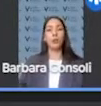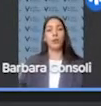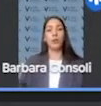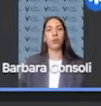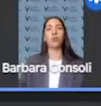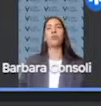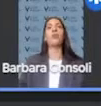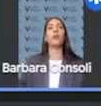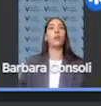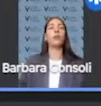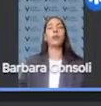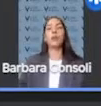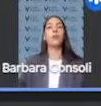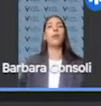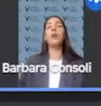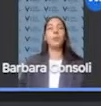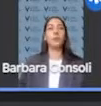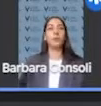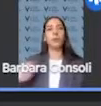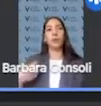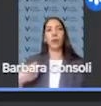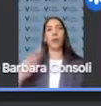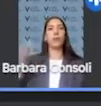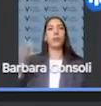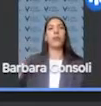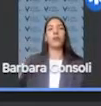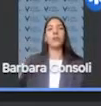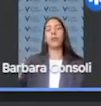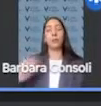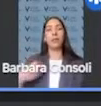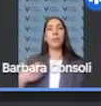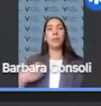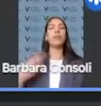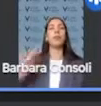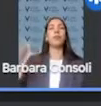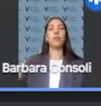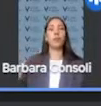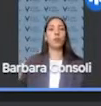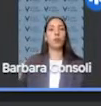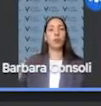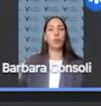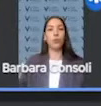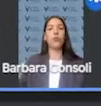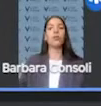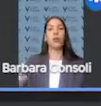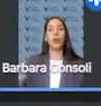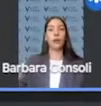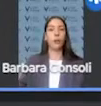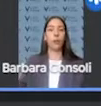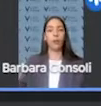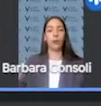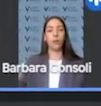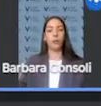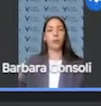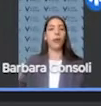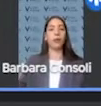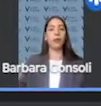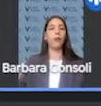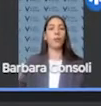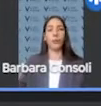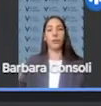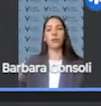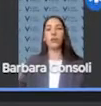il professore Francesco Sorvillo. Quindi, ad esempio, per riportarmi la mia esperienza, un servizio di cui usufruisco è quello